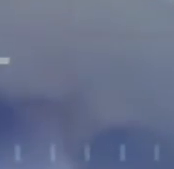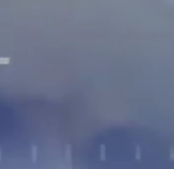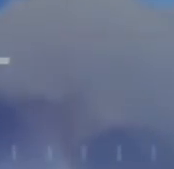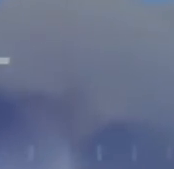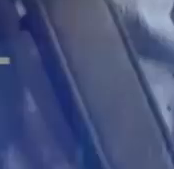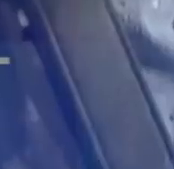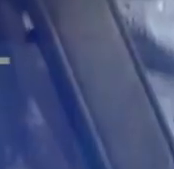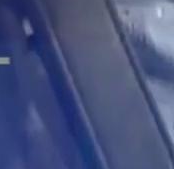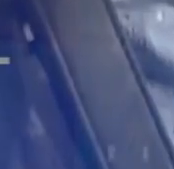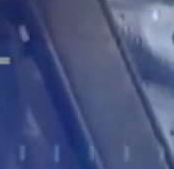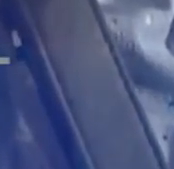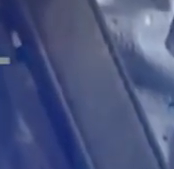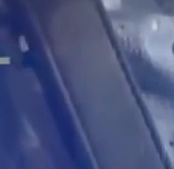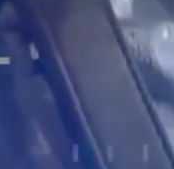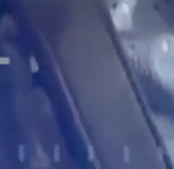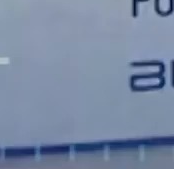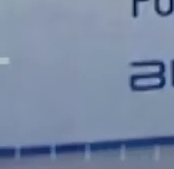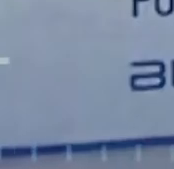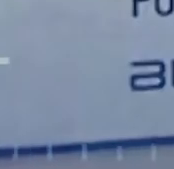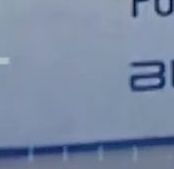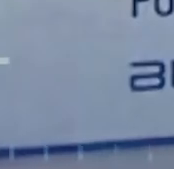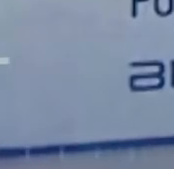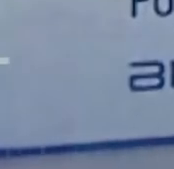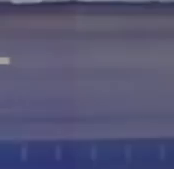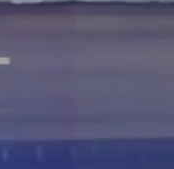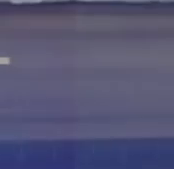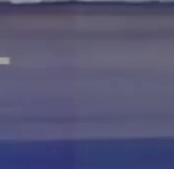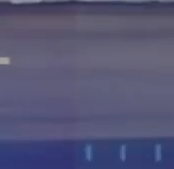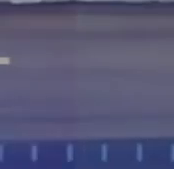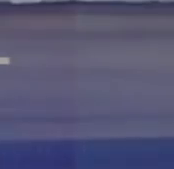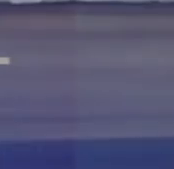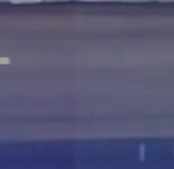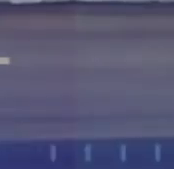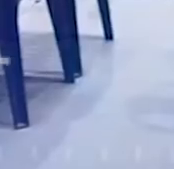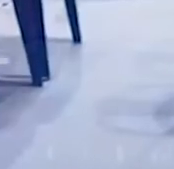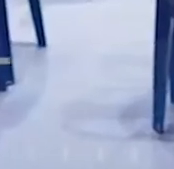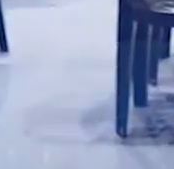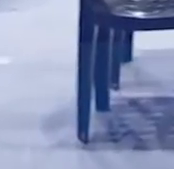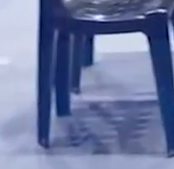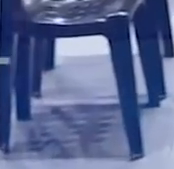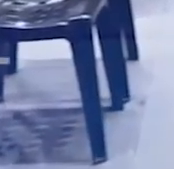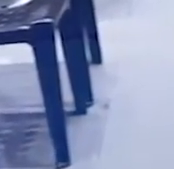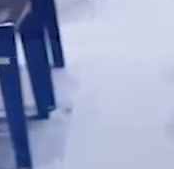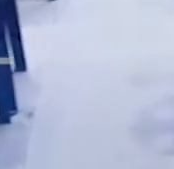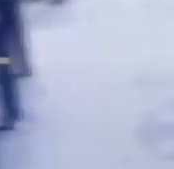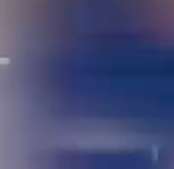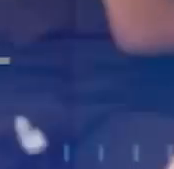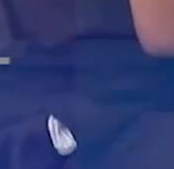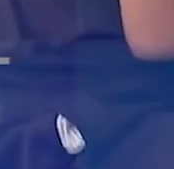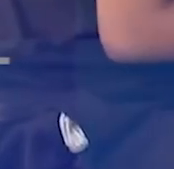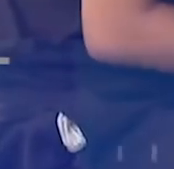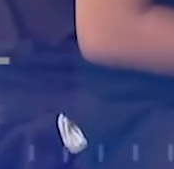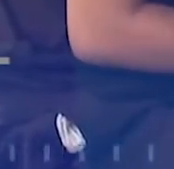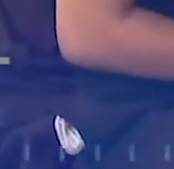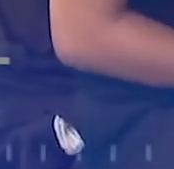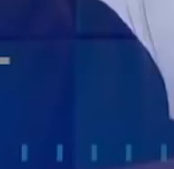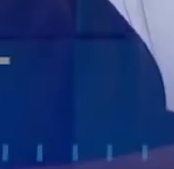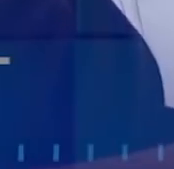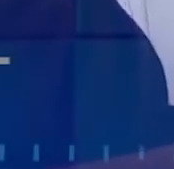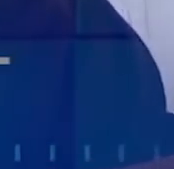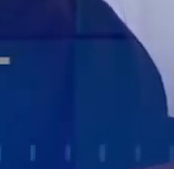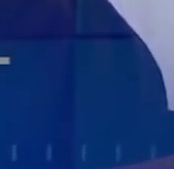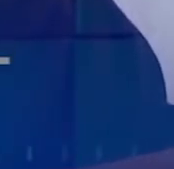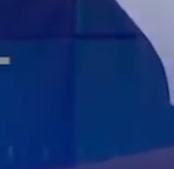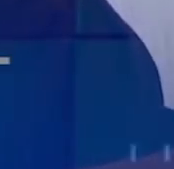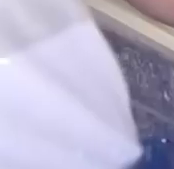saksihan ngayong gabi. Makunahan sa mga edad 5 hanggang 11 taon na dapat ay bukas sa Lunes na uumpisahan. Face-to-face classes